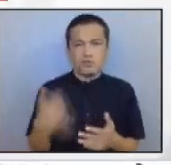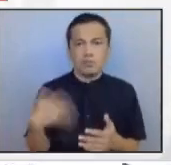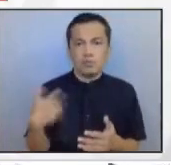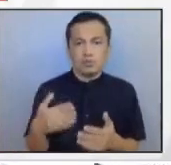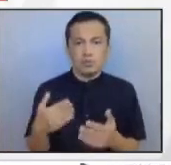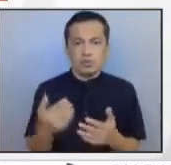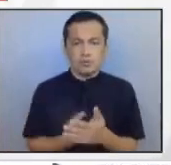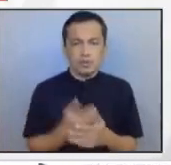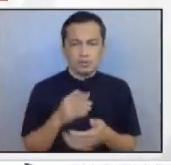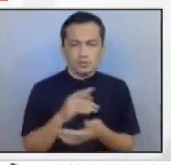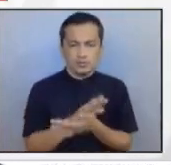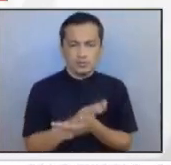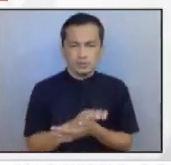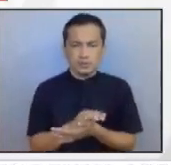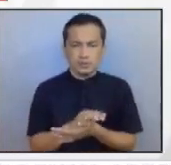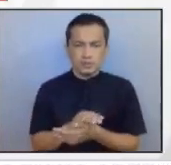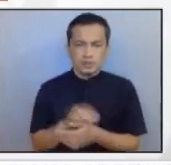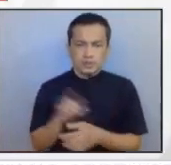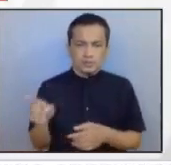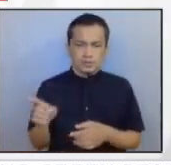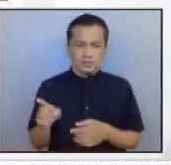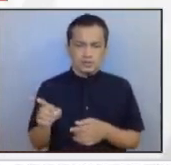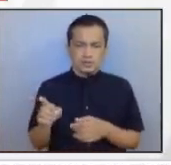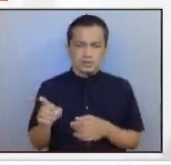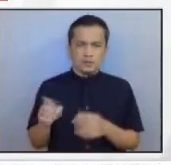COVID-19. Dahil po dito, umabot na sa